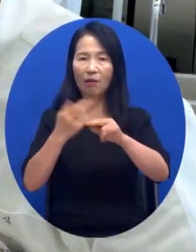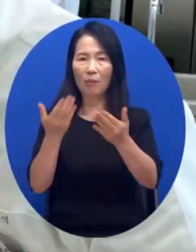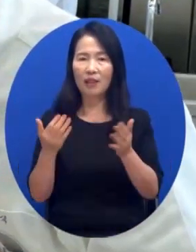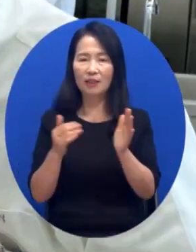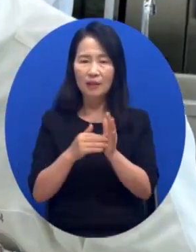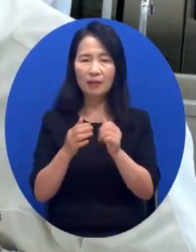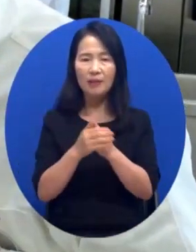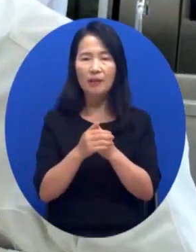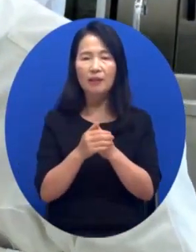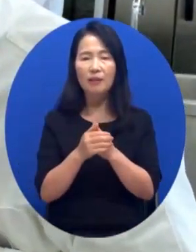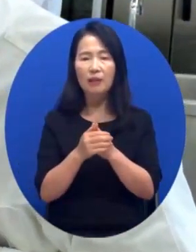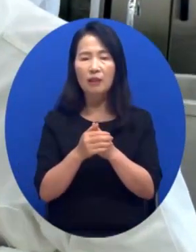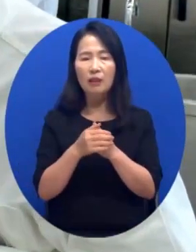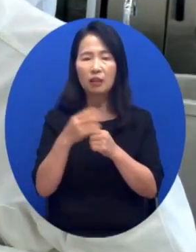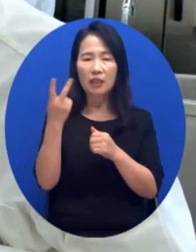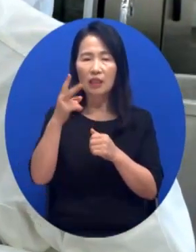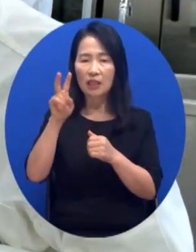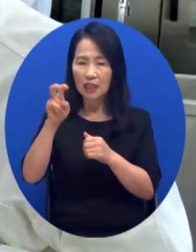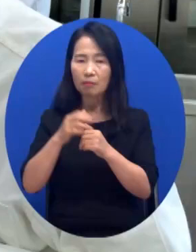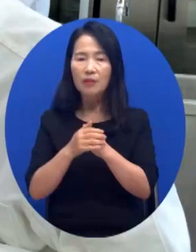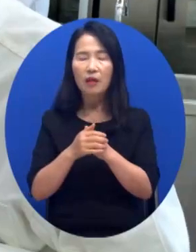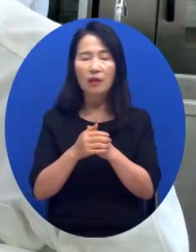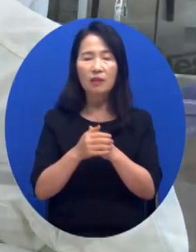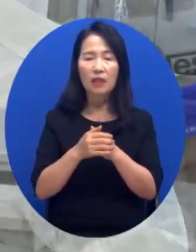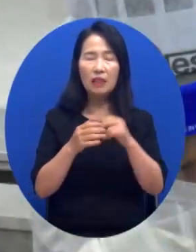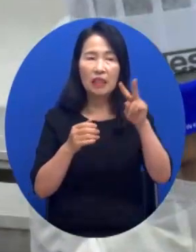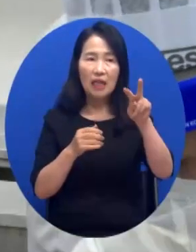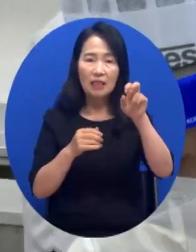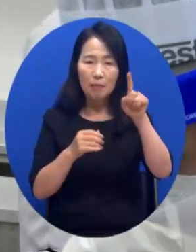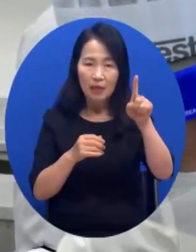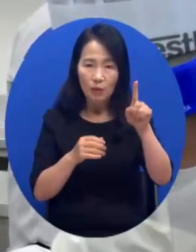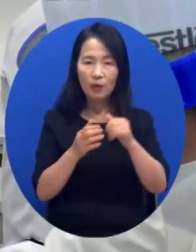한국음식관광협회가 주관한 2020년 제21회